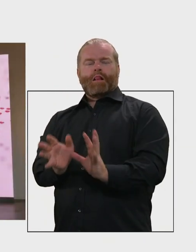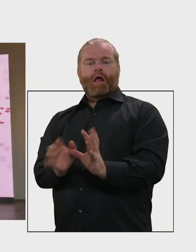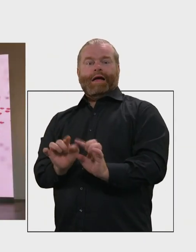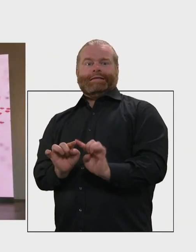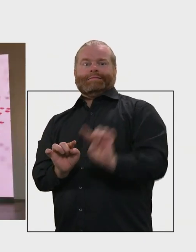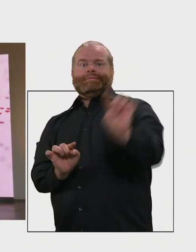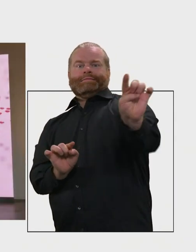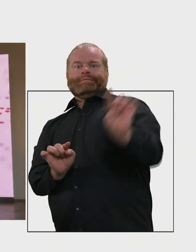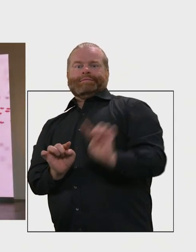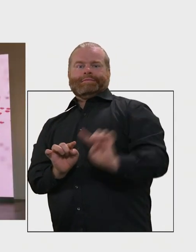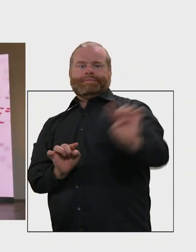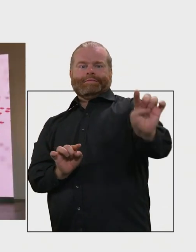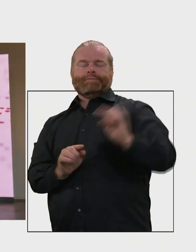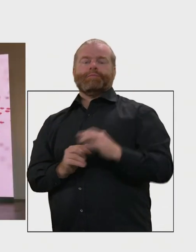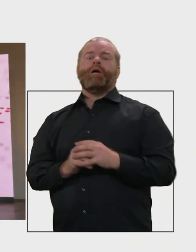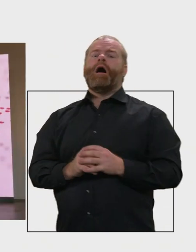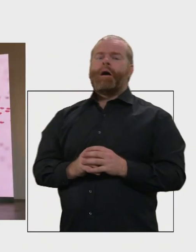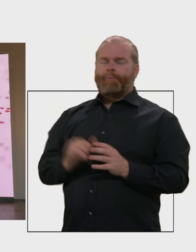mit